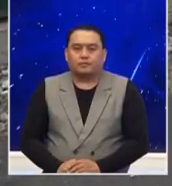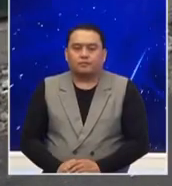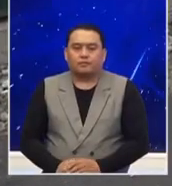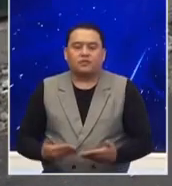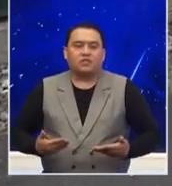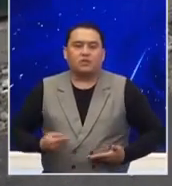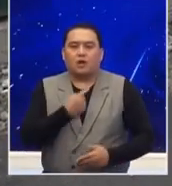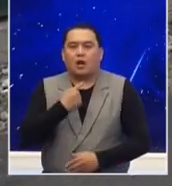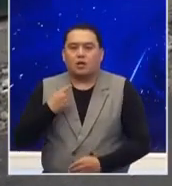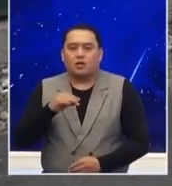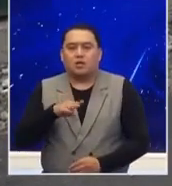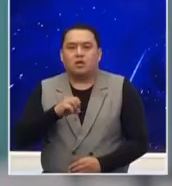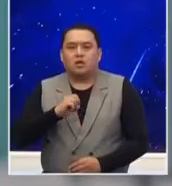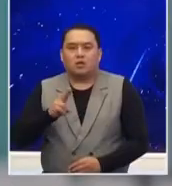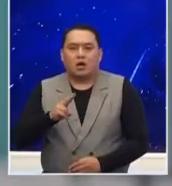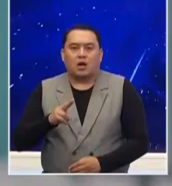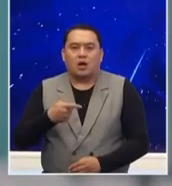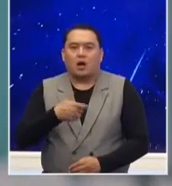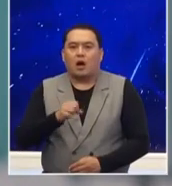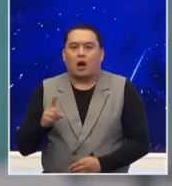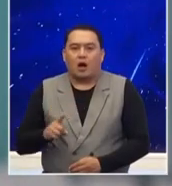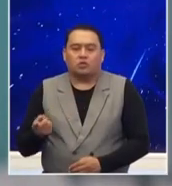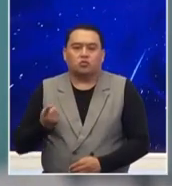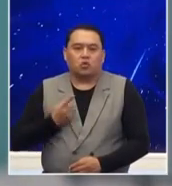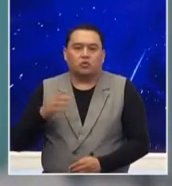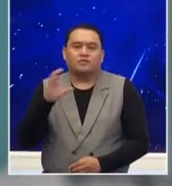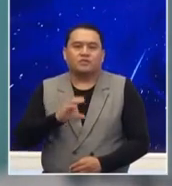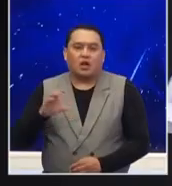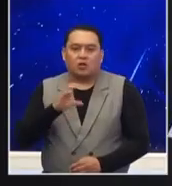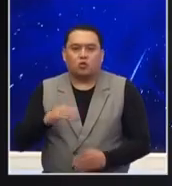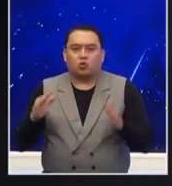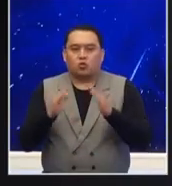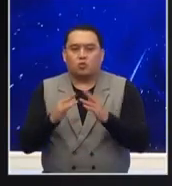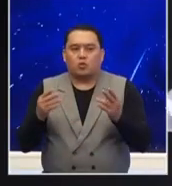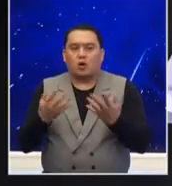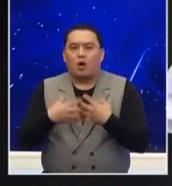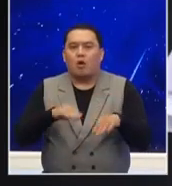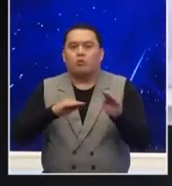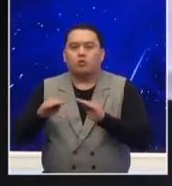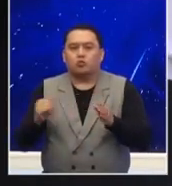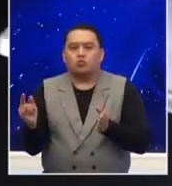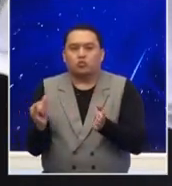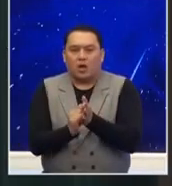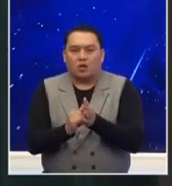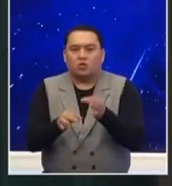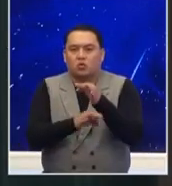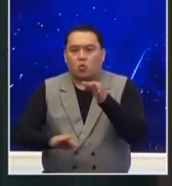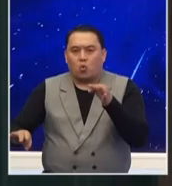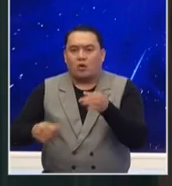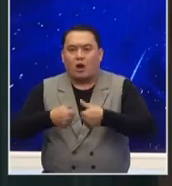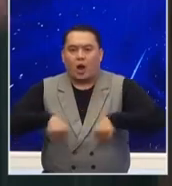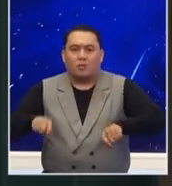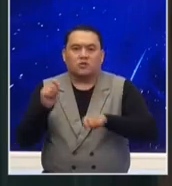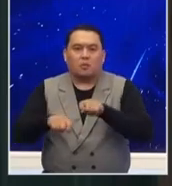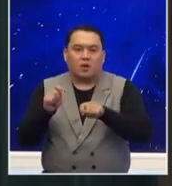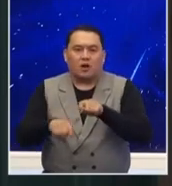Житель Талдыкургана Ерик Калиев подачу природного газа ждет с сентября. Дома необходимое оборудование установили, трубы провели, комиссия проверила